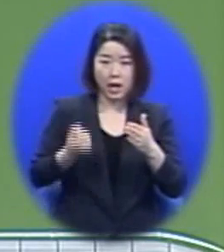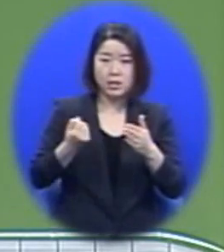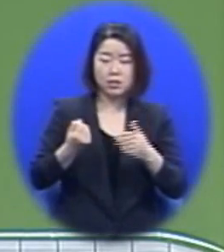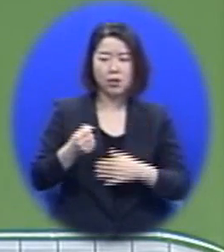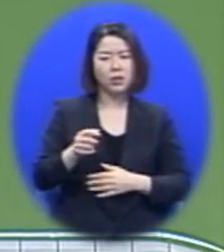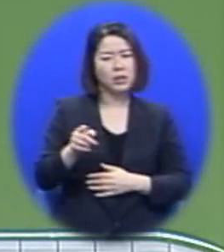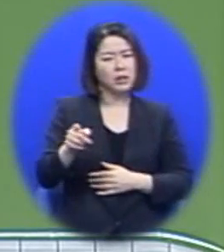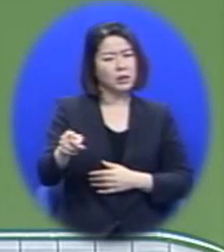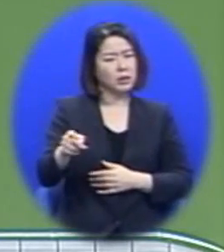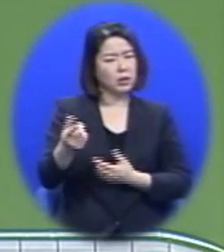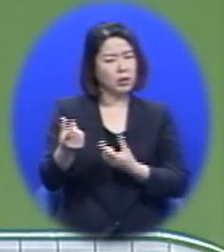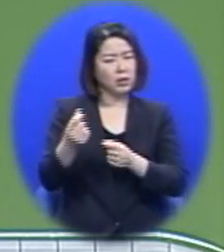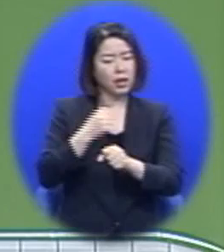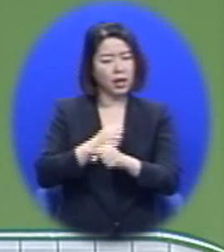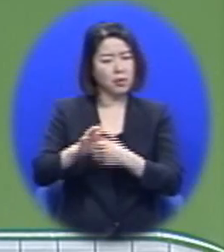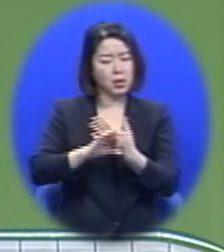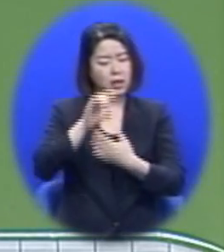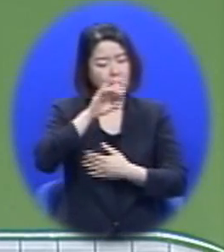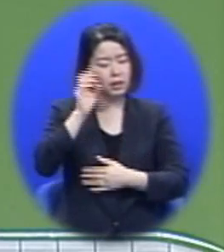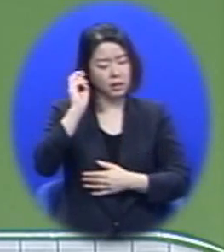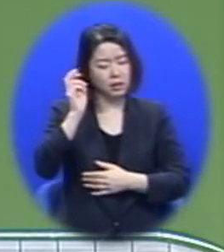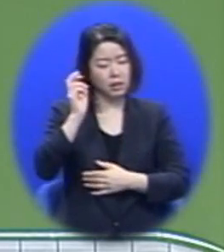저렇게 하시면 안 되는데,